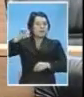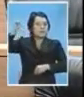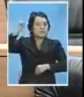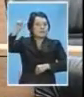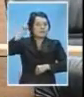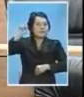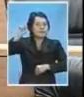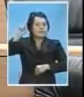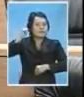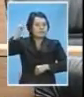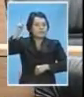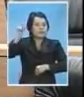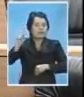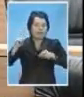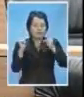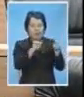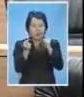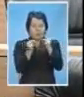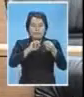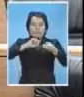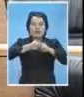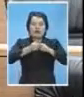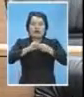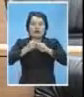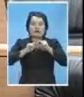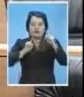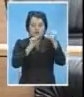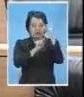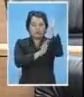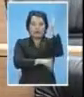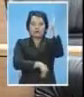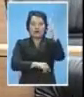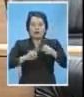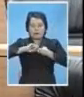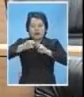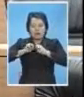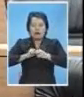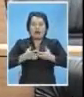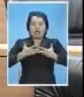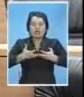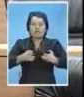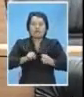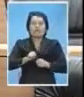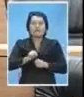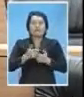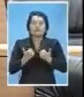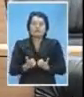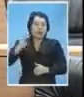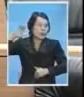ตรทำให้เกิดความผิดพลาดในการแก้ไขปัญหาจังหวัดชายแดนภาคใต้จนถึงให้มีการสูญเสียจนถึงบัด